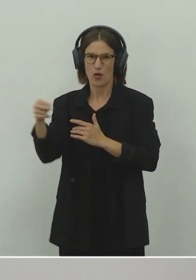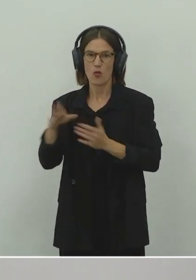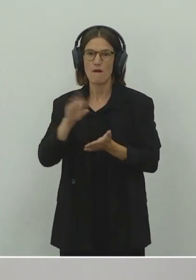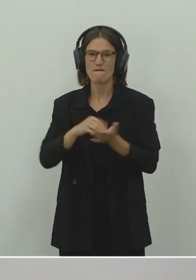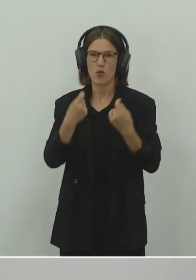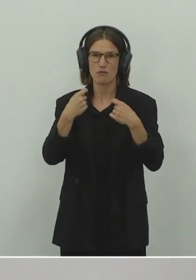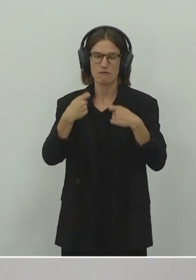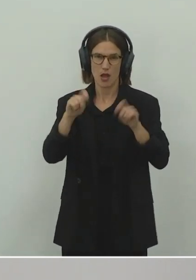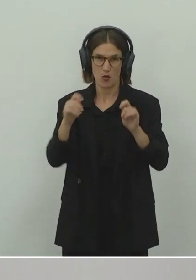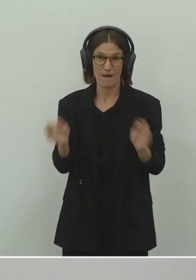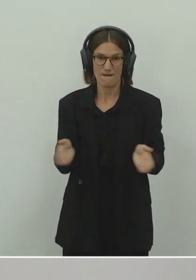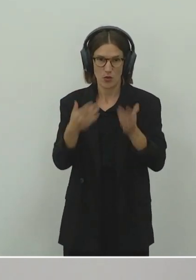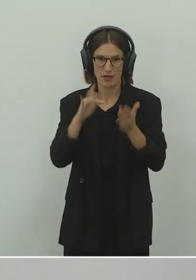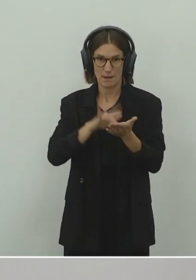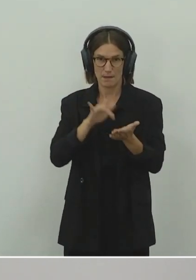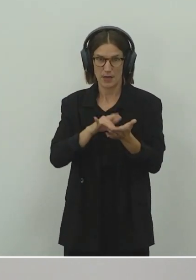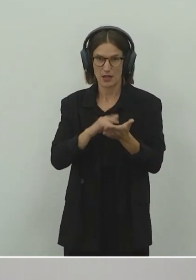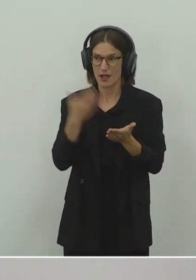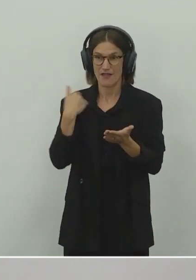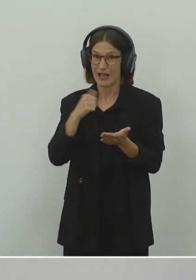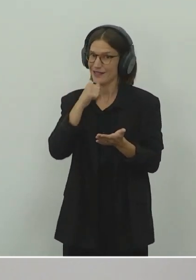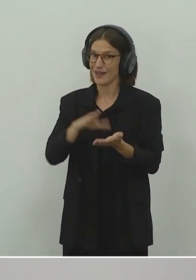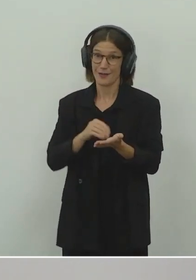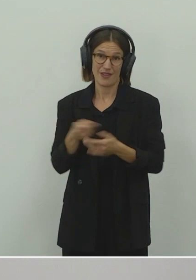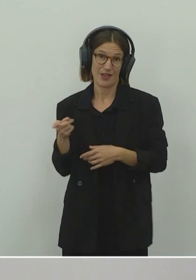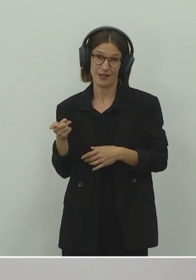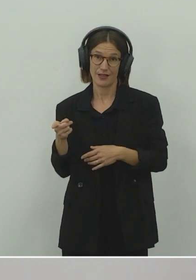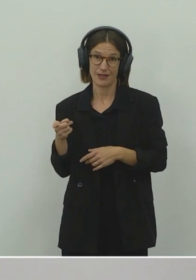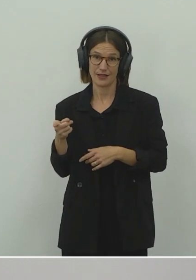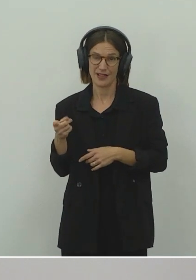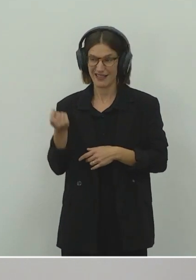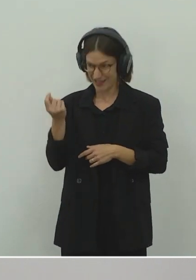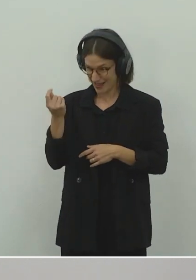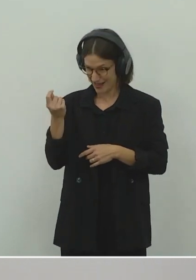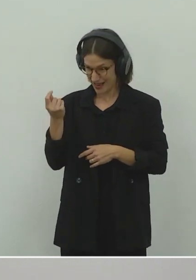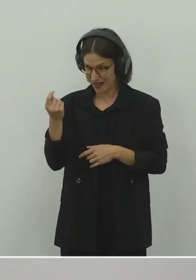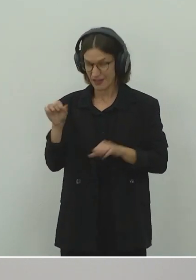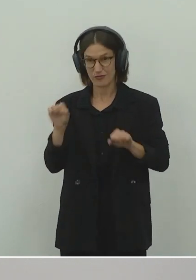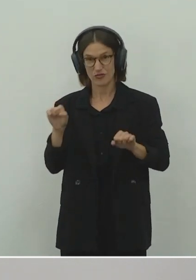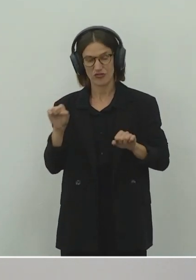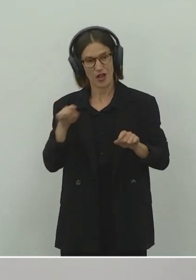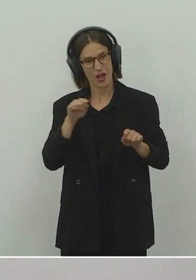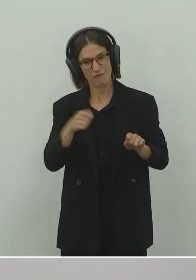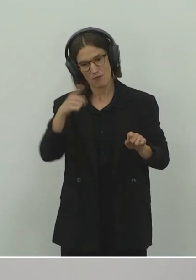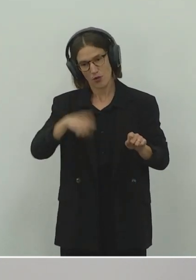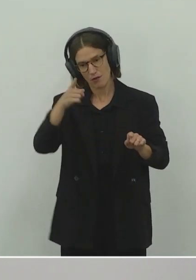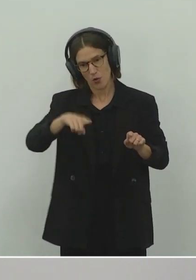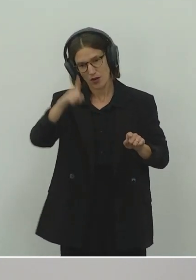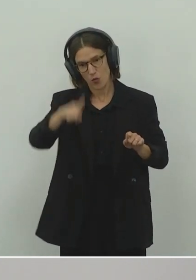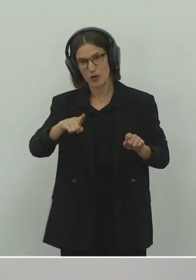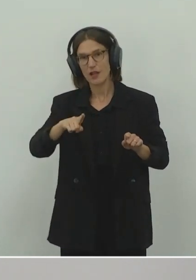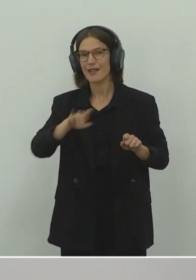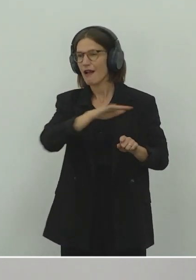für leistbares Wohnen verwendet. Das sind Gelder, für die Monat für Monat 1% aller Bruttolöhne und